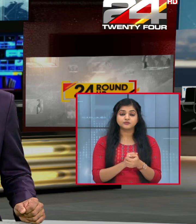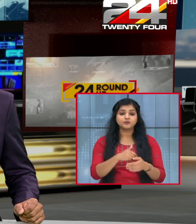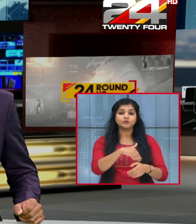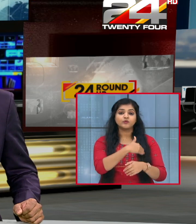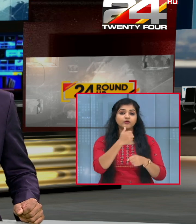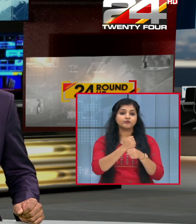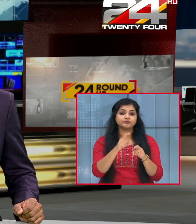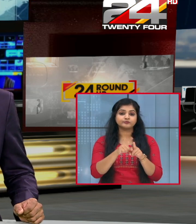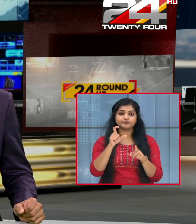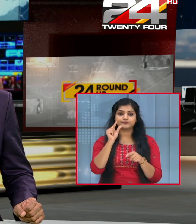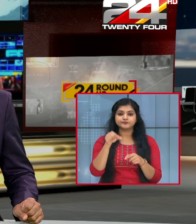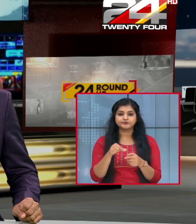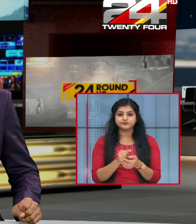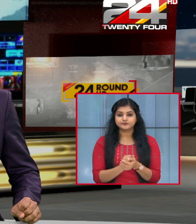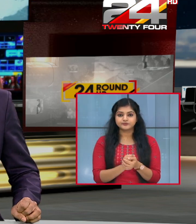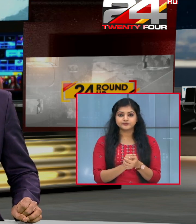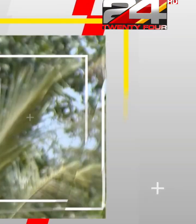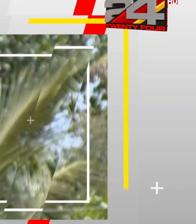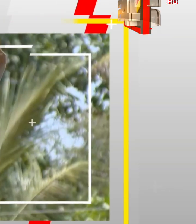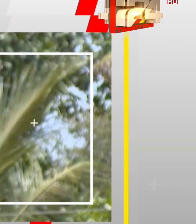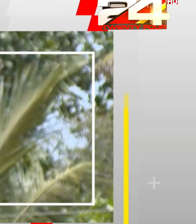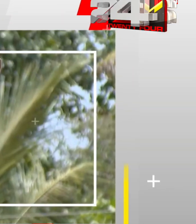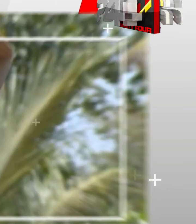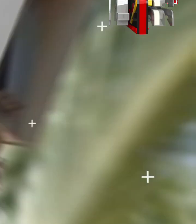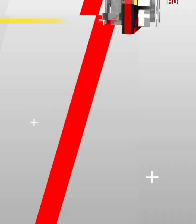കമ്മീഷൻ സർക്കാർ എന്ന ചിന്തല.